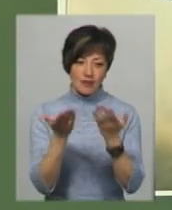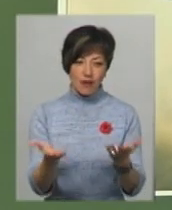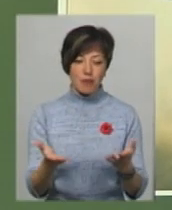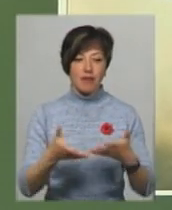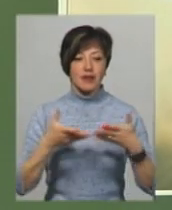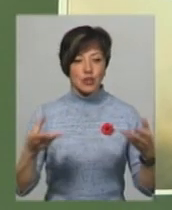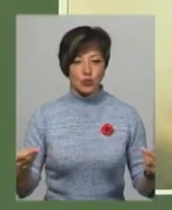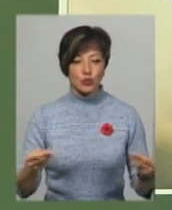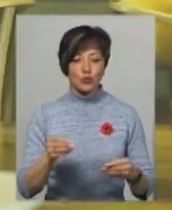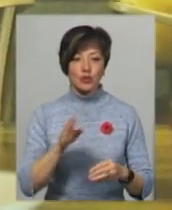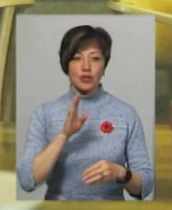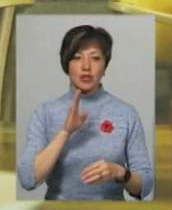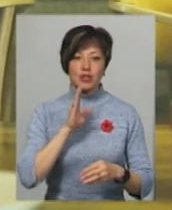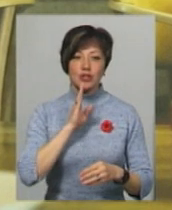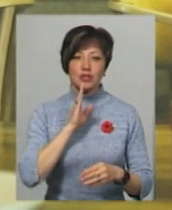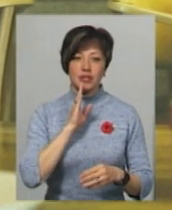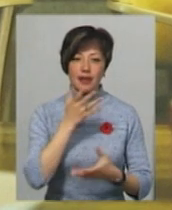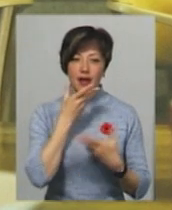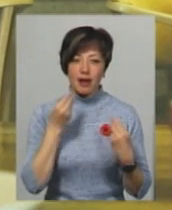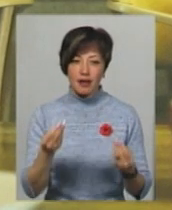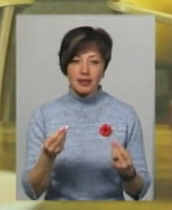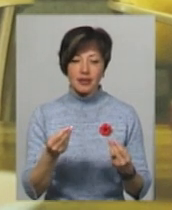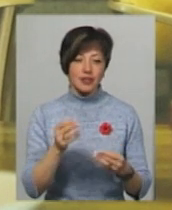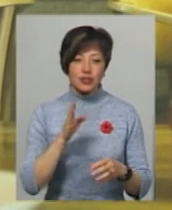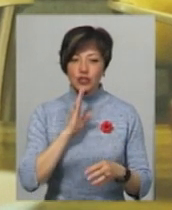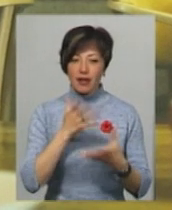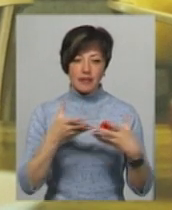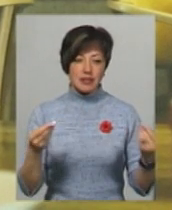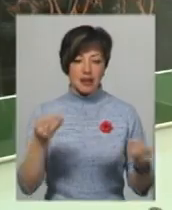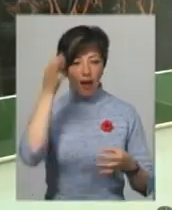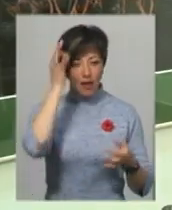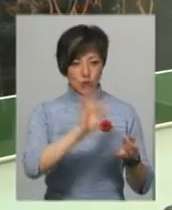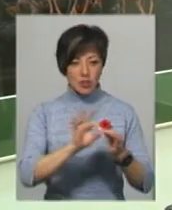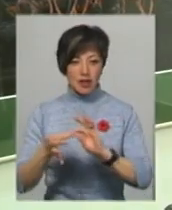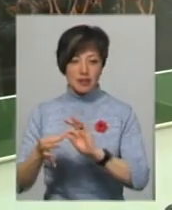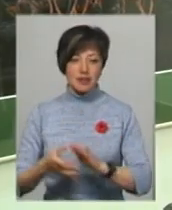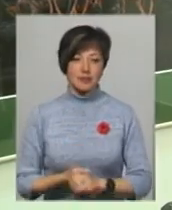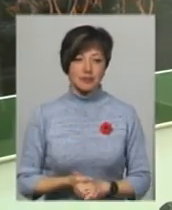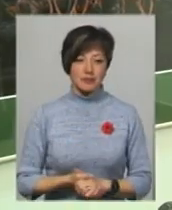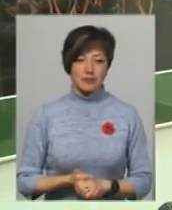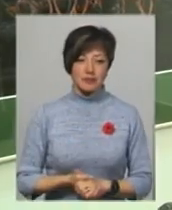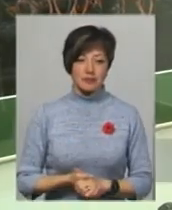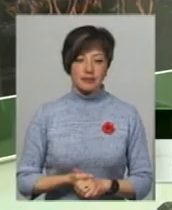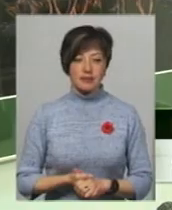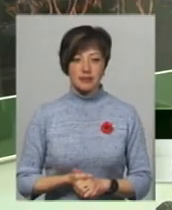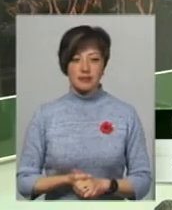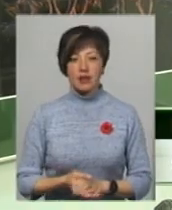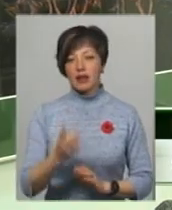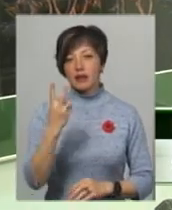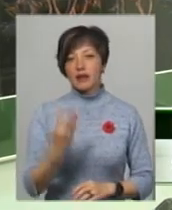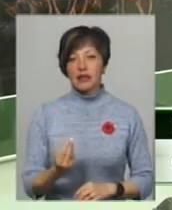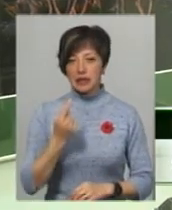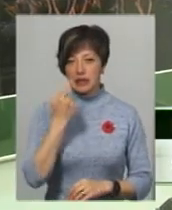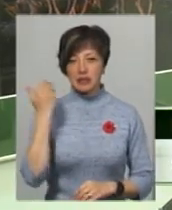весну. Жінки гарні, жінка і весна – це теж асоціація. Вийшов 2 дні назад після